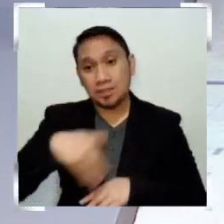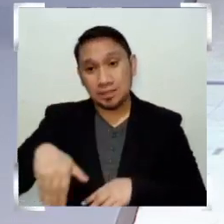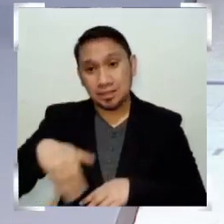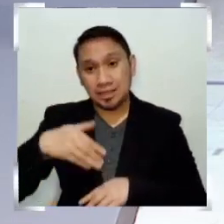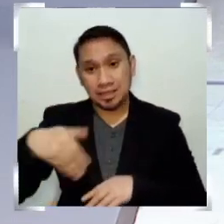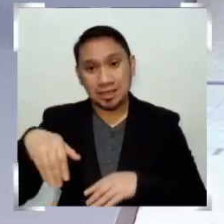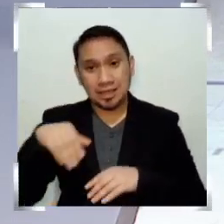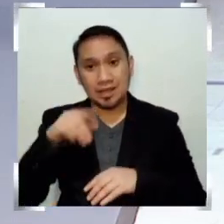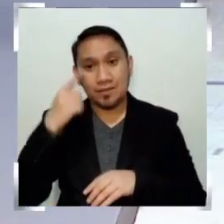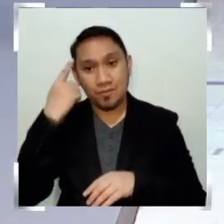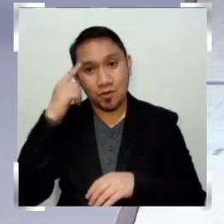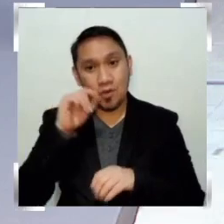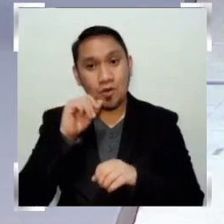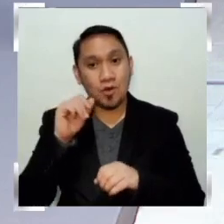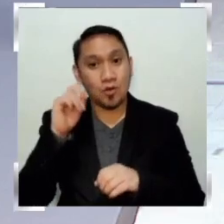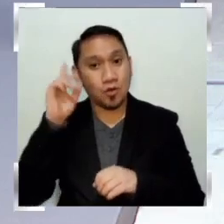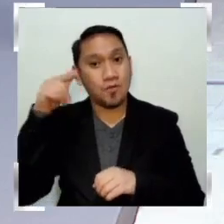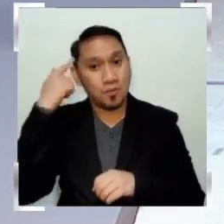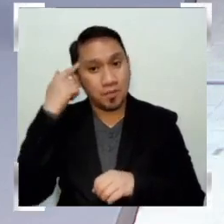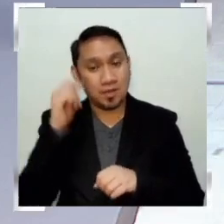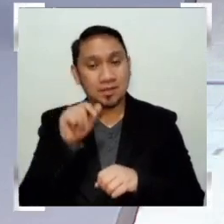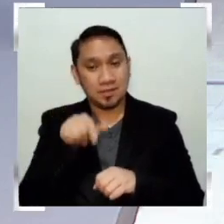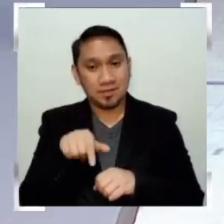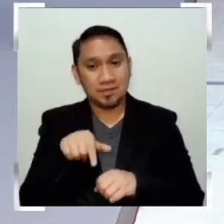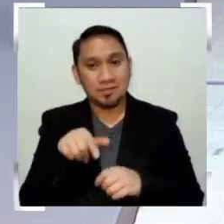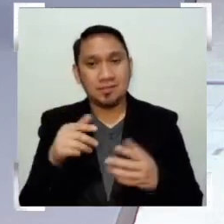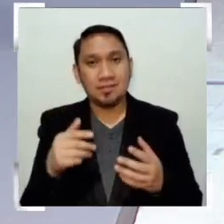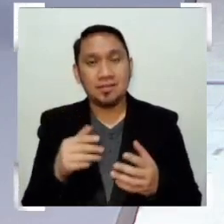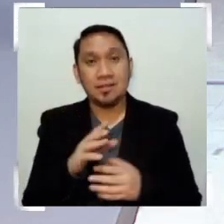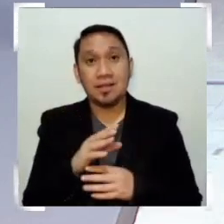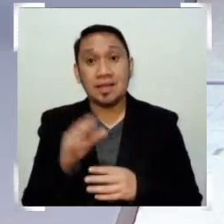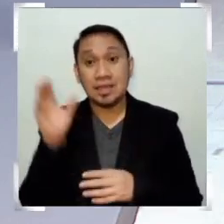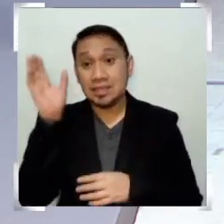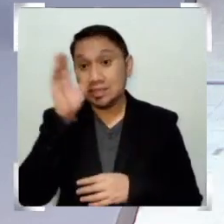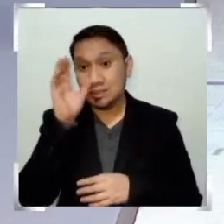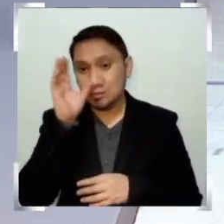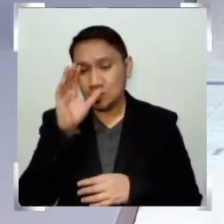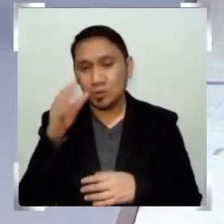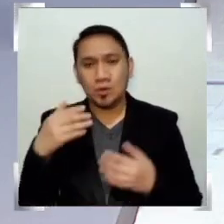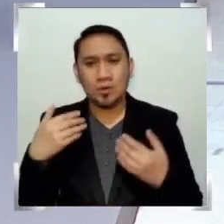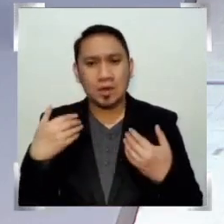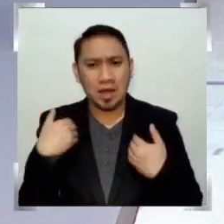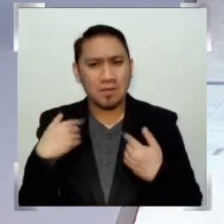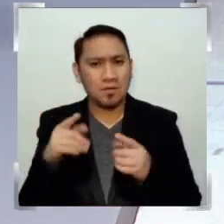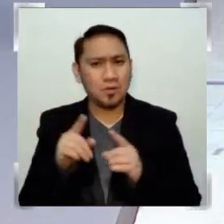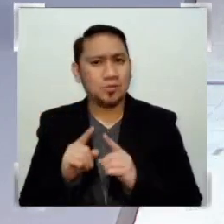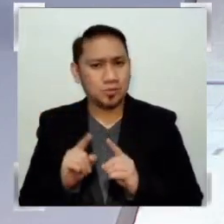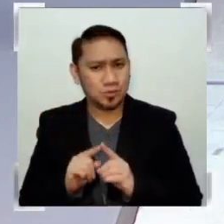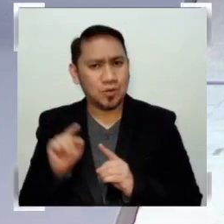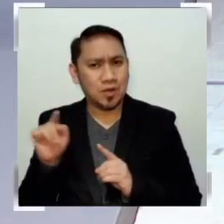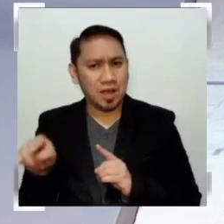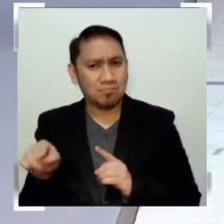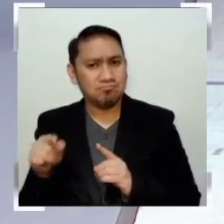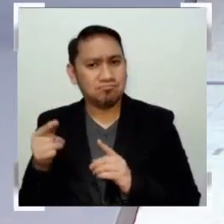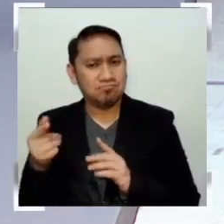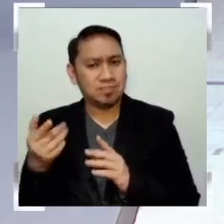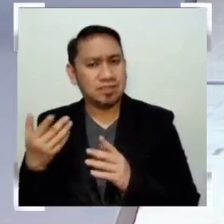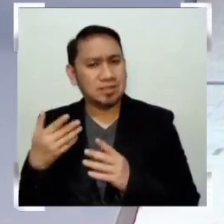Ang isang hotel naman sa Cebu may pa-leave dun sa mga kaka-break lang sa relasyon. Ating saksihan.